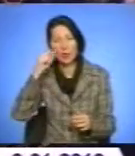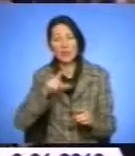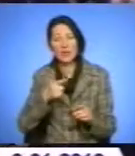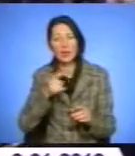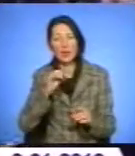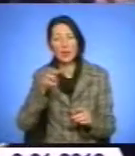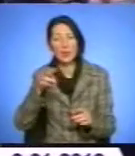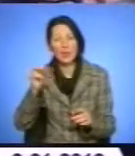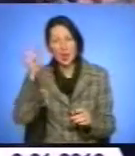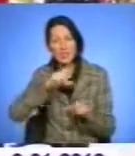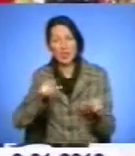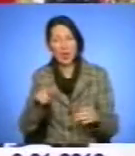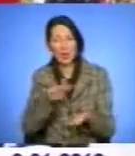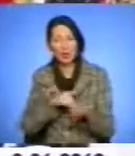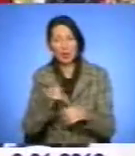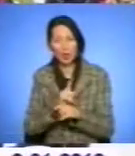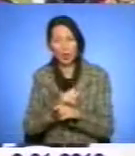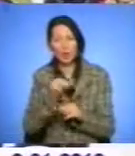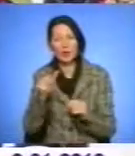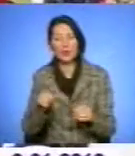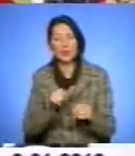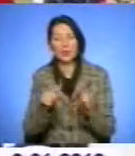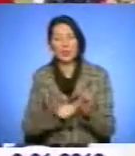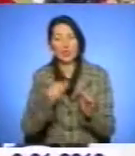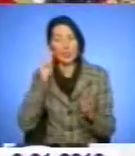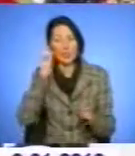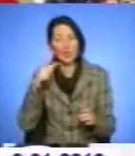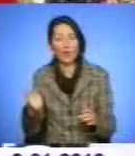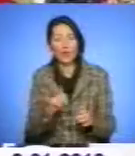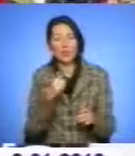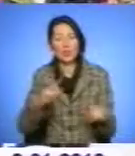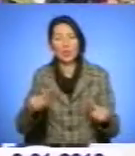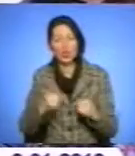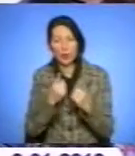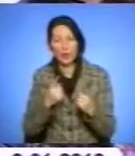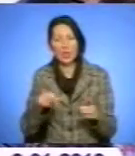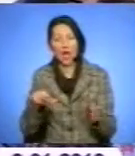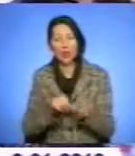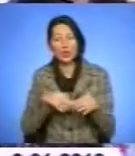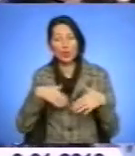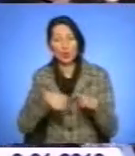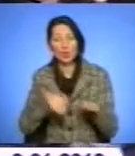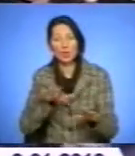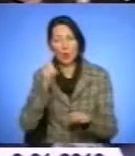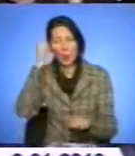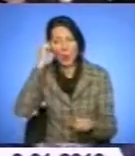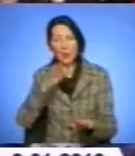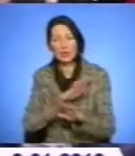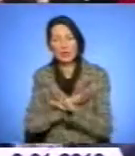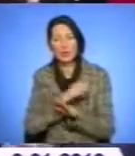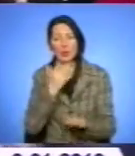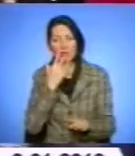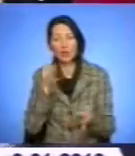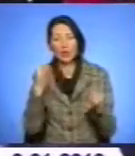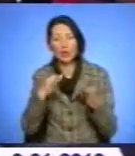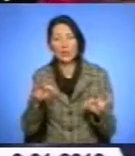Тернополі. У 16-річному віці його вперше заарештували за участь у мітингу в пам'ять загиблих у національно-визвольній війні